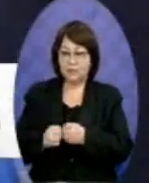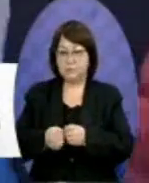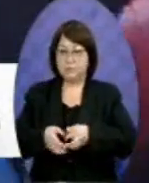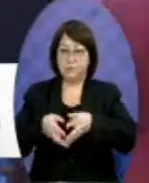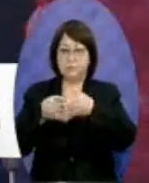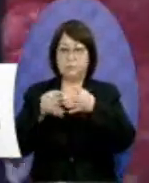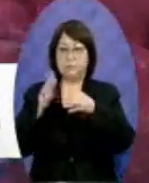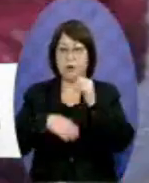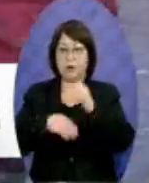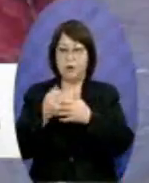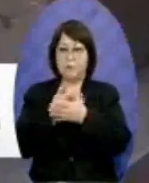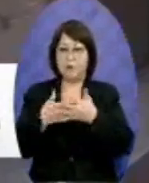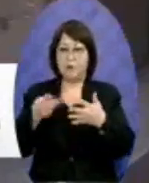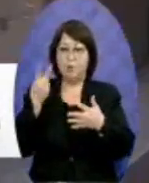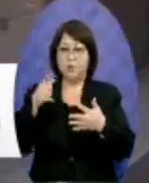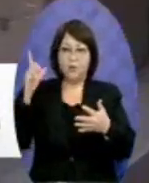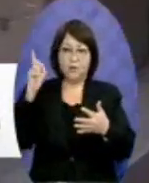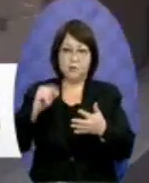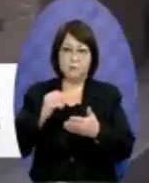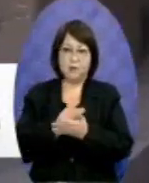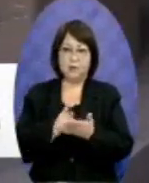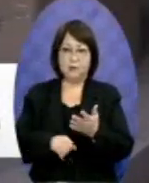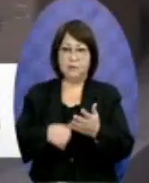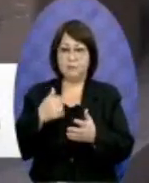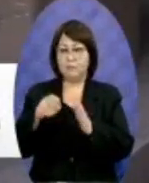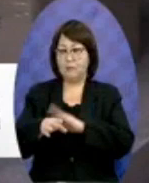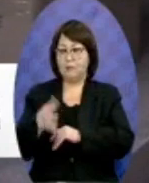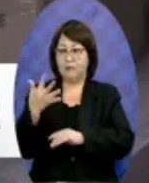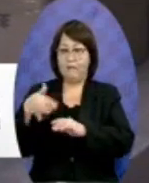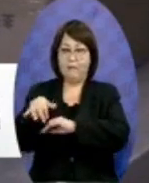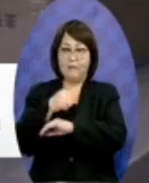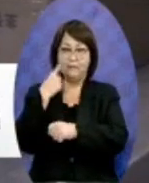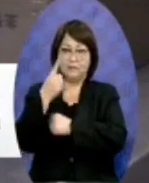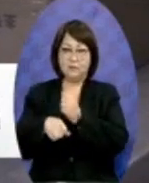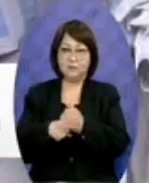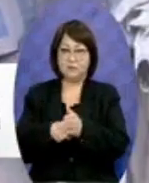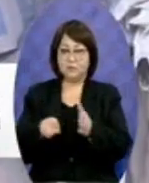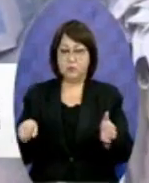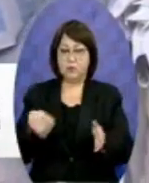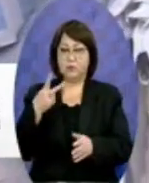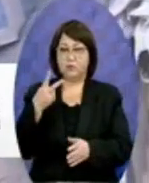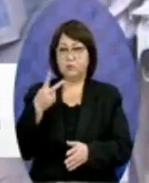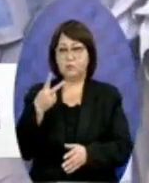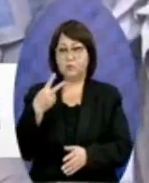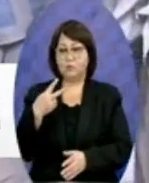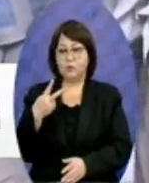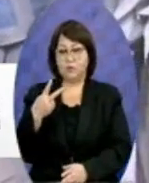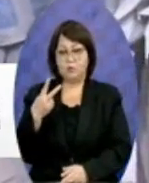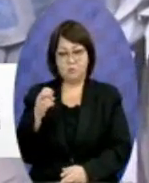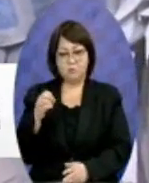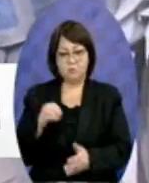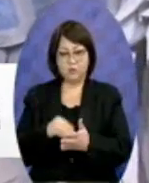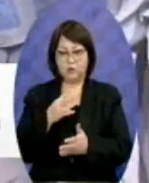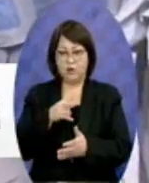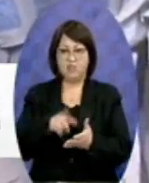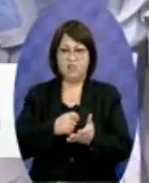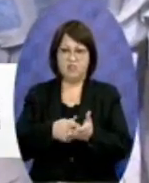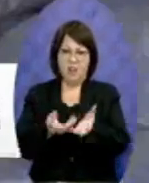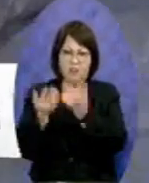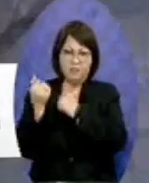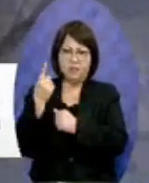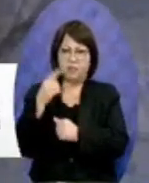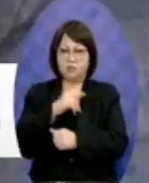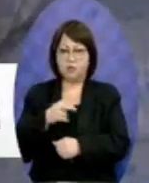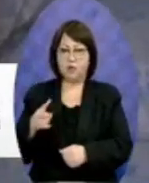үн мөн хямд байх хэрэгтэй. Баруун Таван аймагт нэг жилд 220 мянган тонн цементийн хэрэгцээ байдаг. Нэг тонн цемент 165